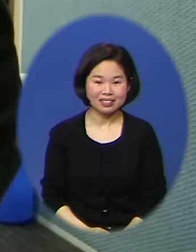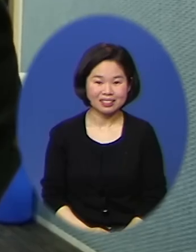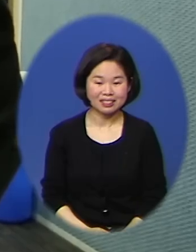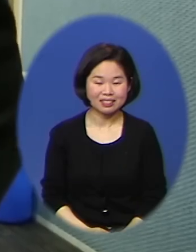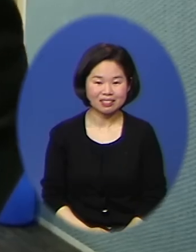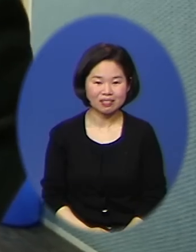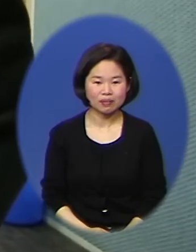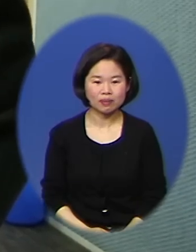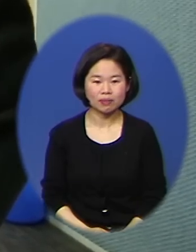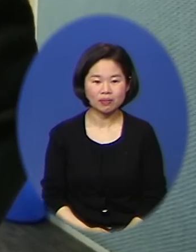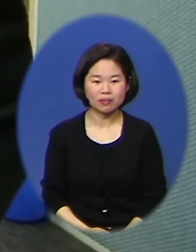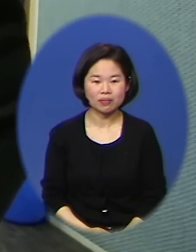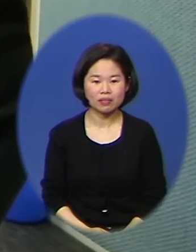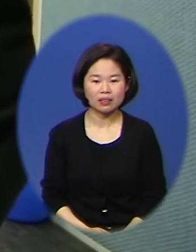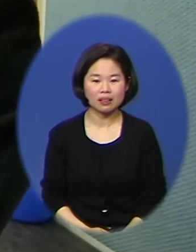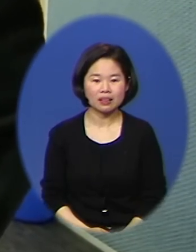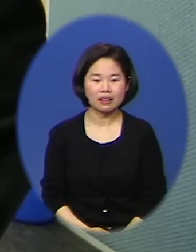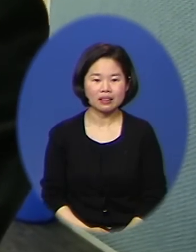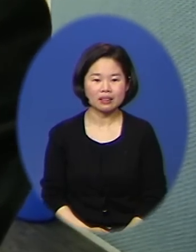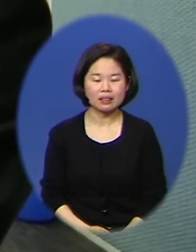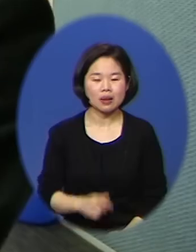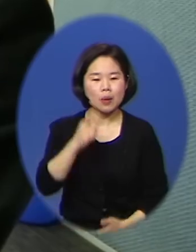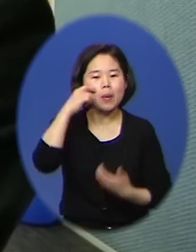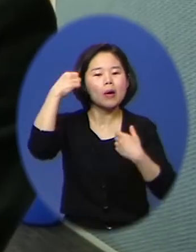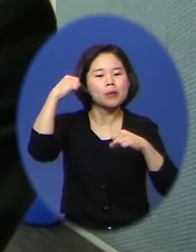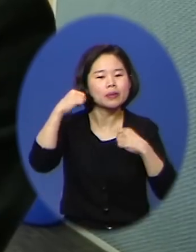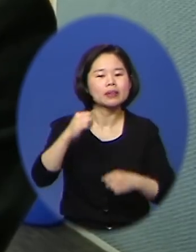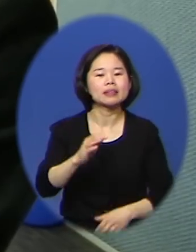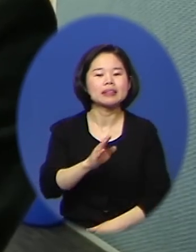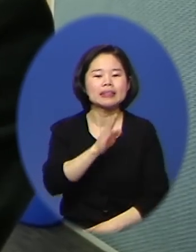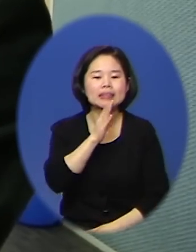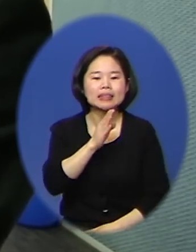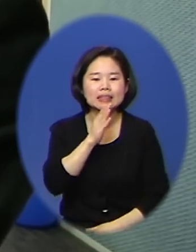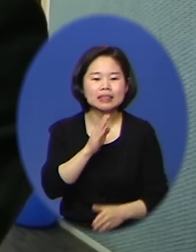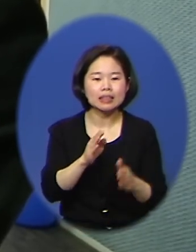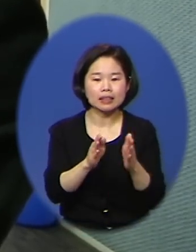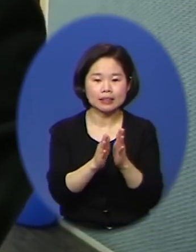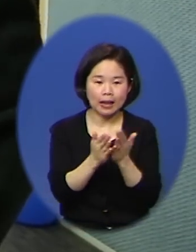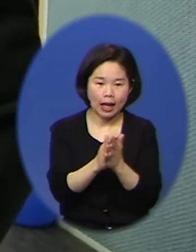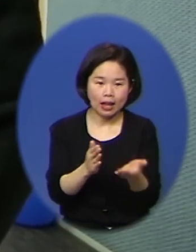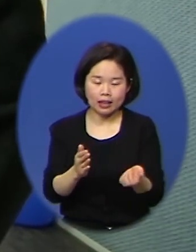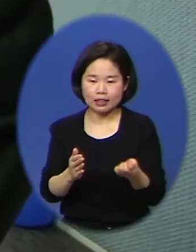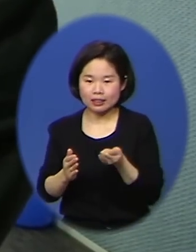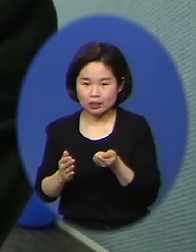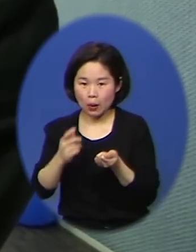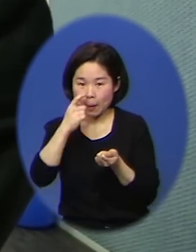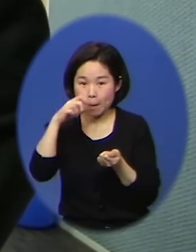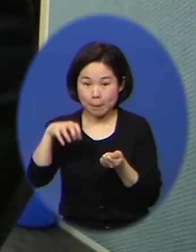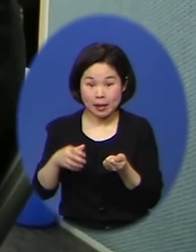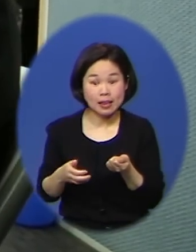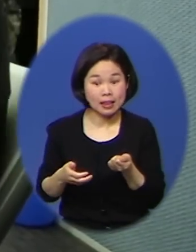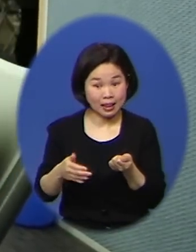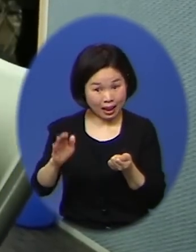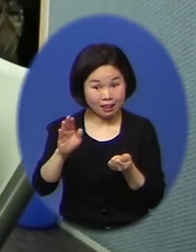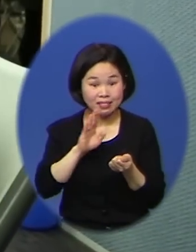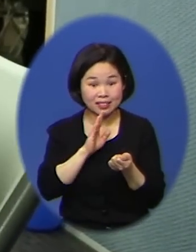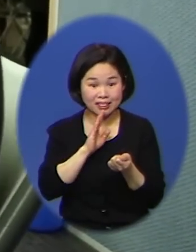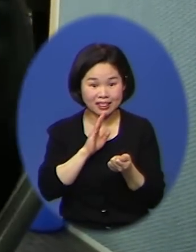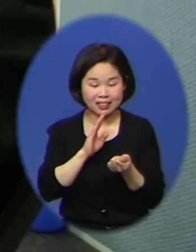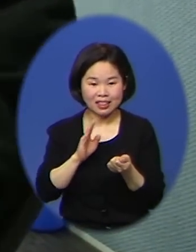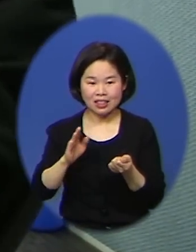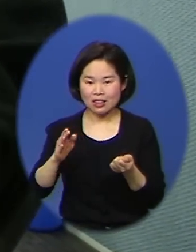그, 제가 배우는 진짜 이거를 들고 와서 카페를 갔는데요.